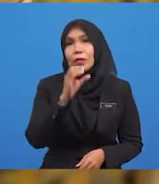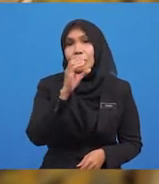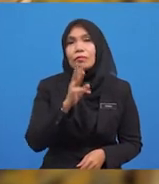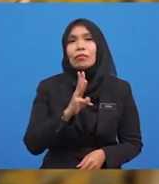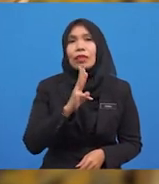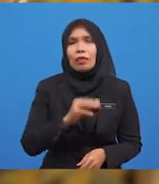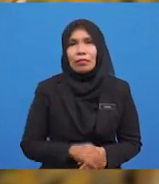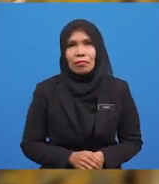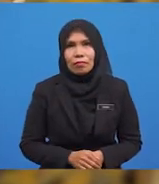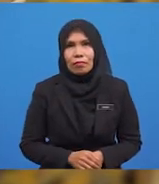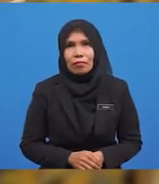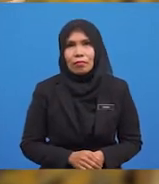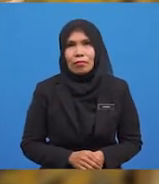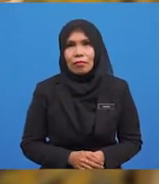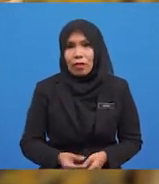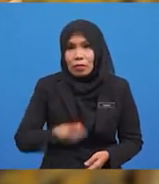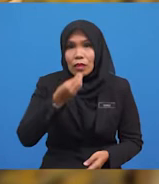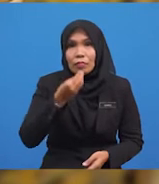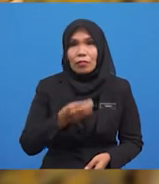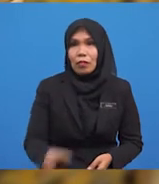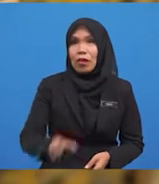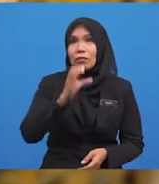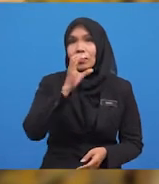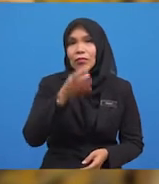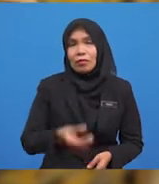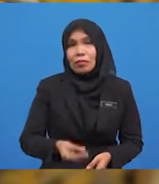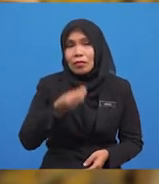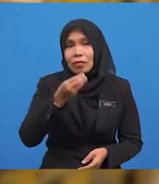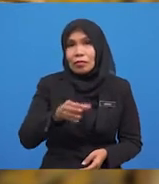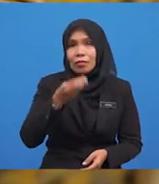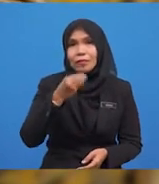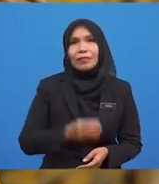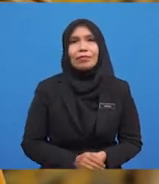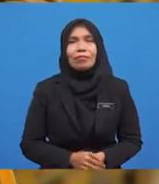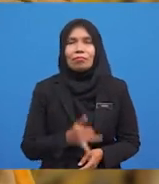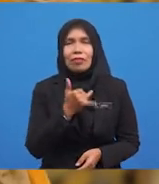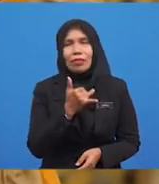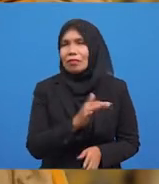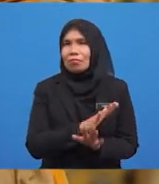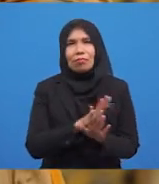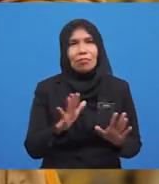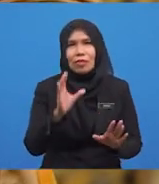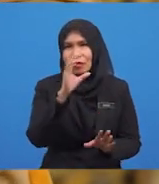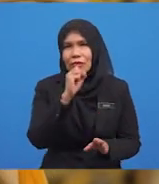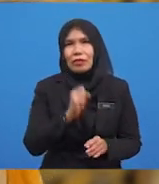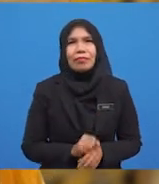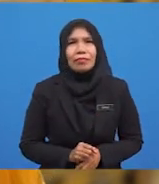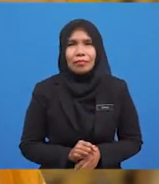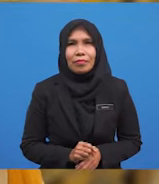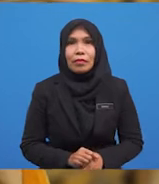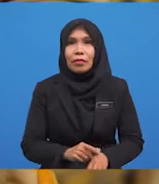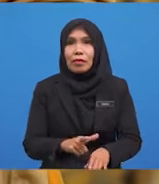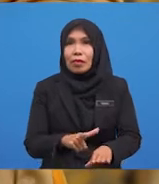Tambahan pula, minuman yang diselang-seli dengan makanan akan melambatkan proses